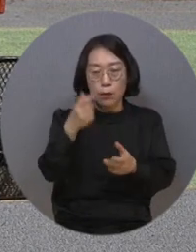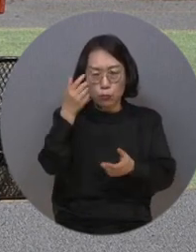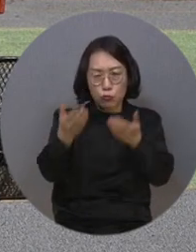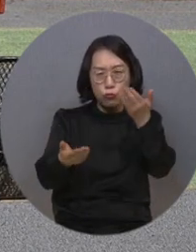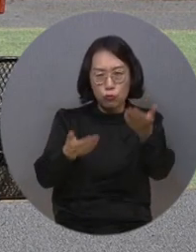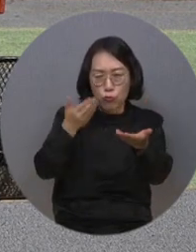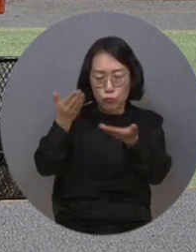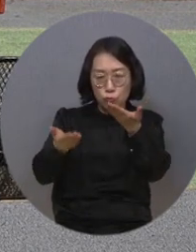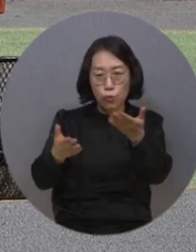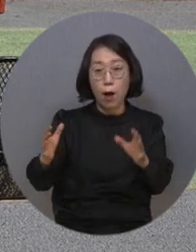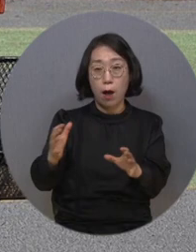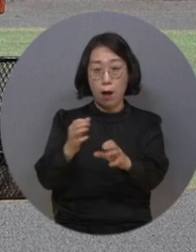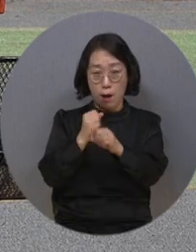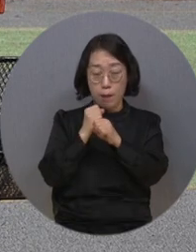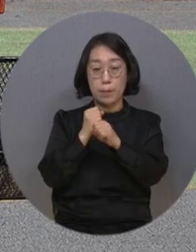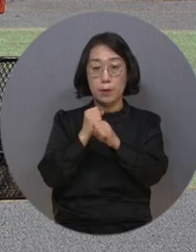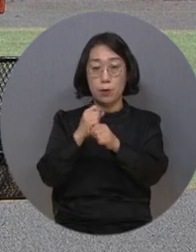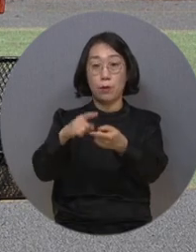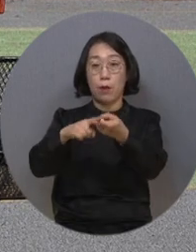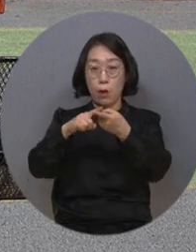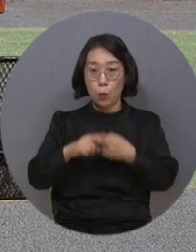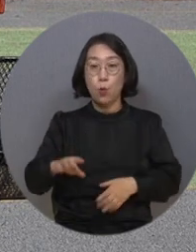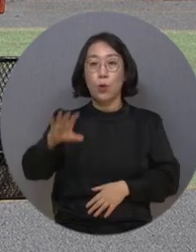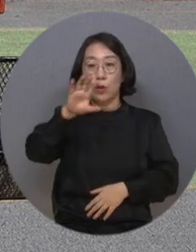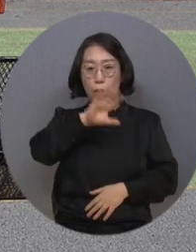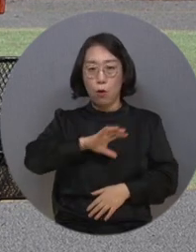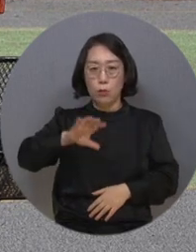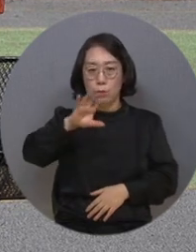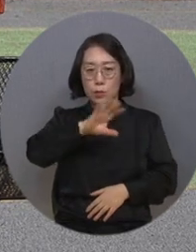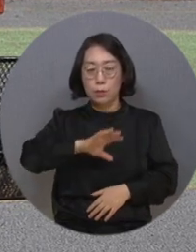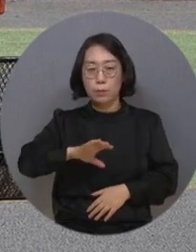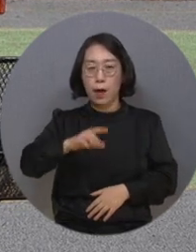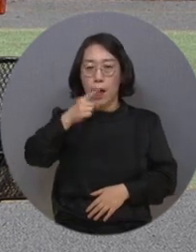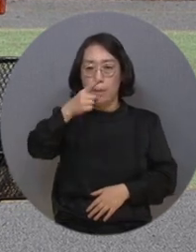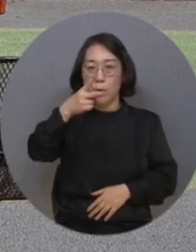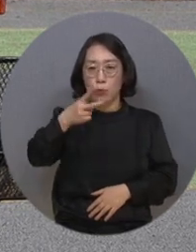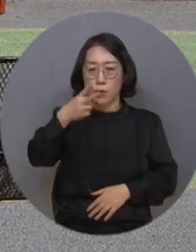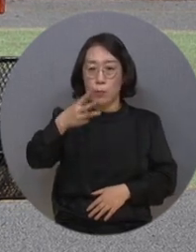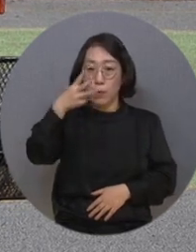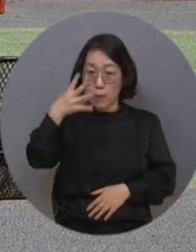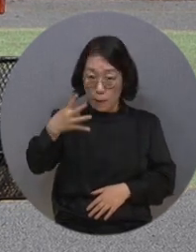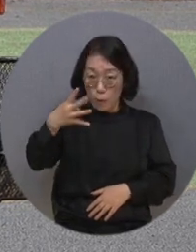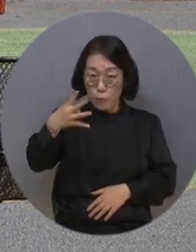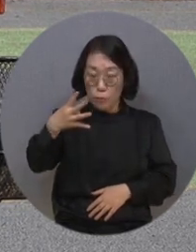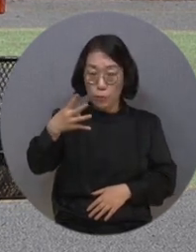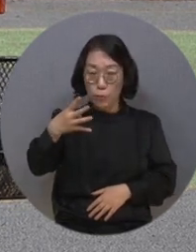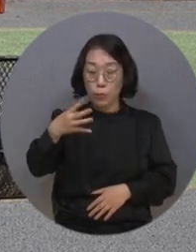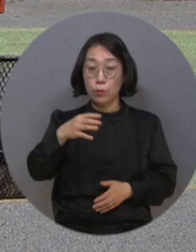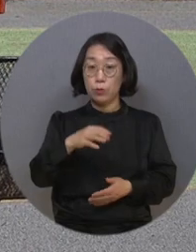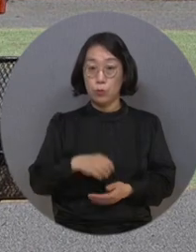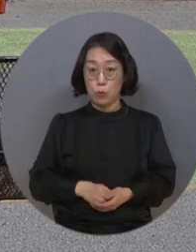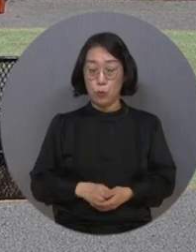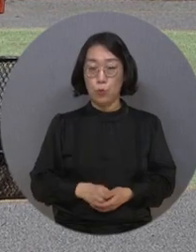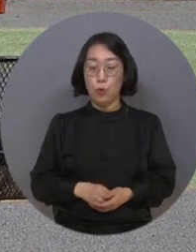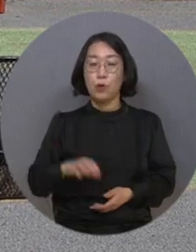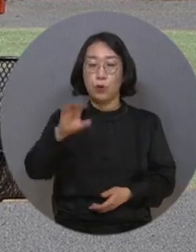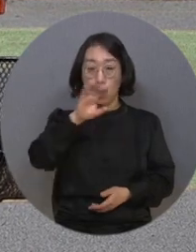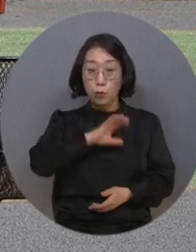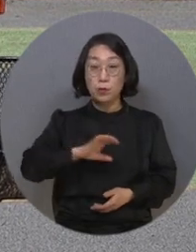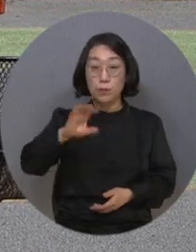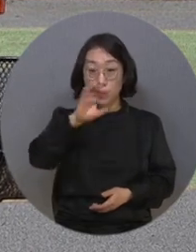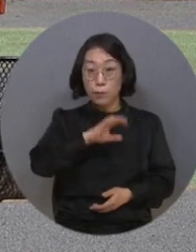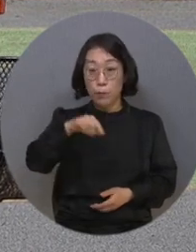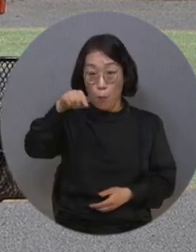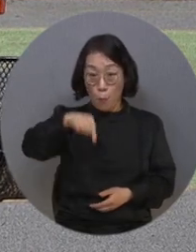예. 네. 저희가 어, 연습을 한 3회 정도, 네. 네. 해가지고 어, 장애인들이